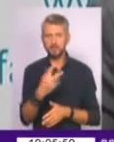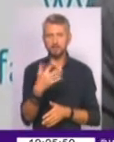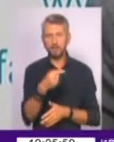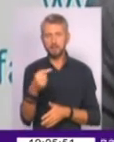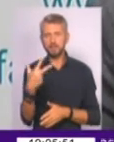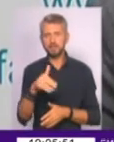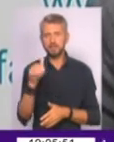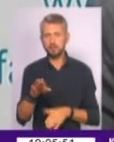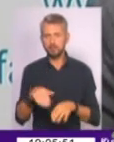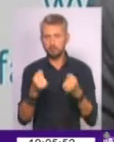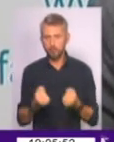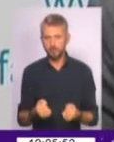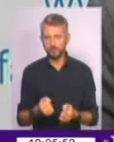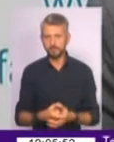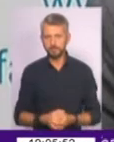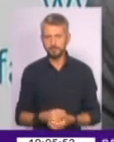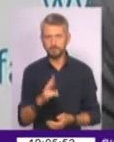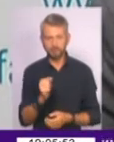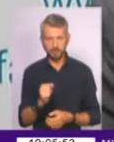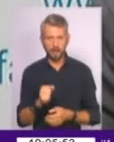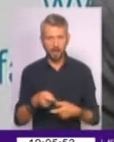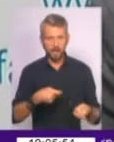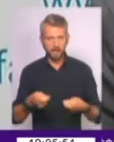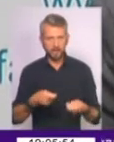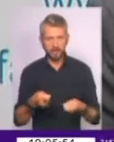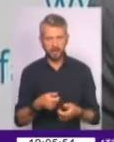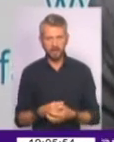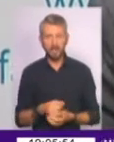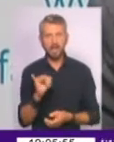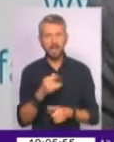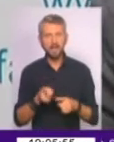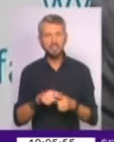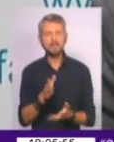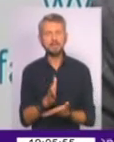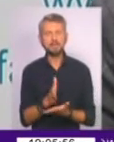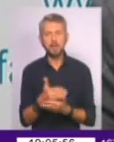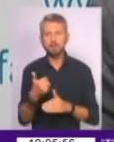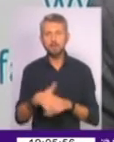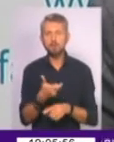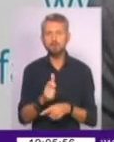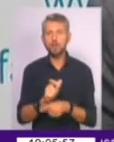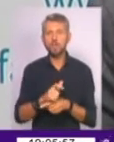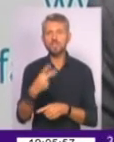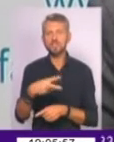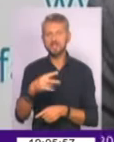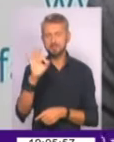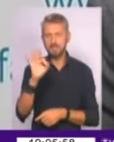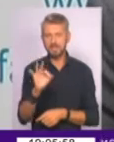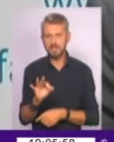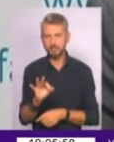25-30 тисяч тонн на ринку. І це складає вже більше